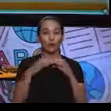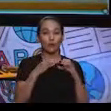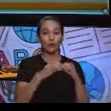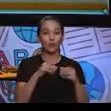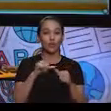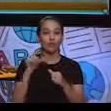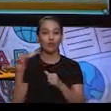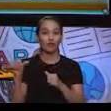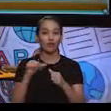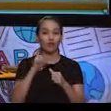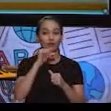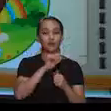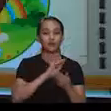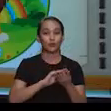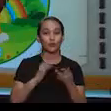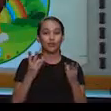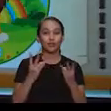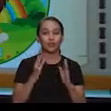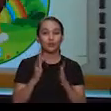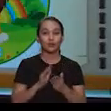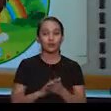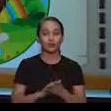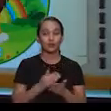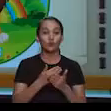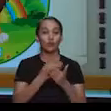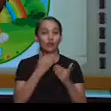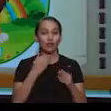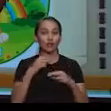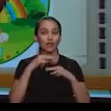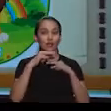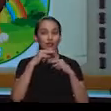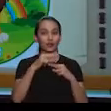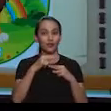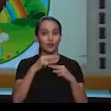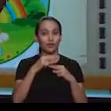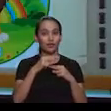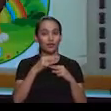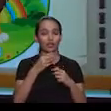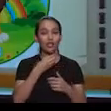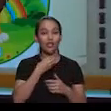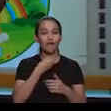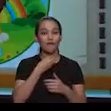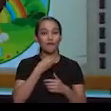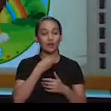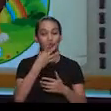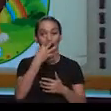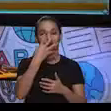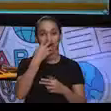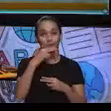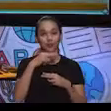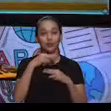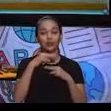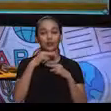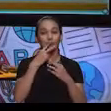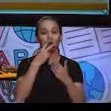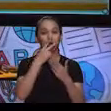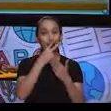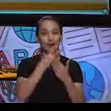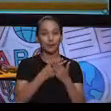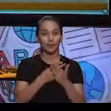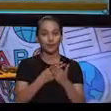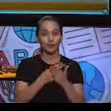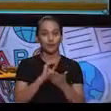kerak. Tayyormisiz? Avval diqqat bilan ushbu hayvonlar rasmini kuzatib